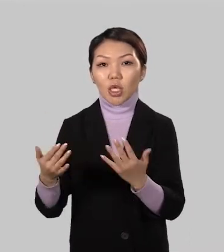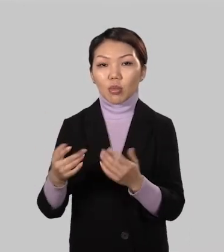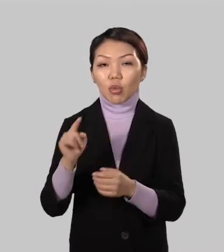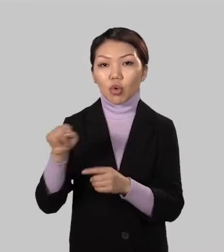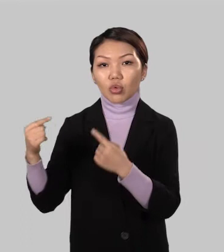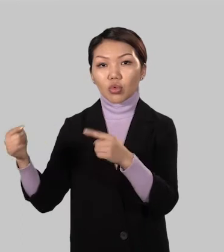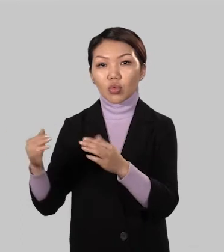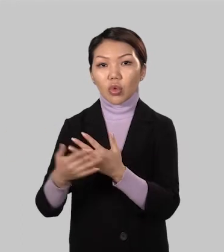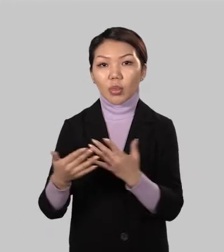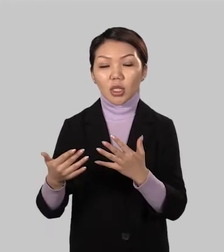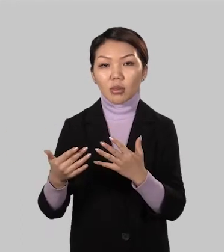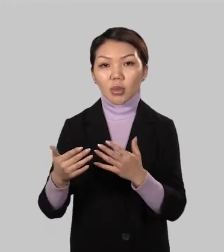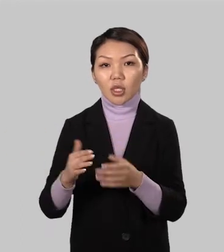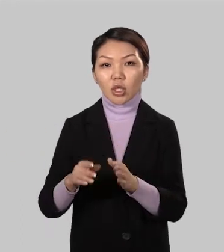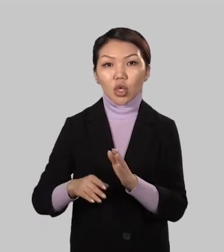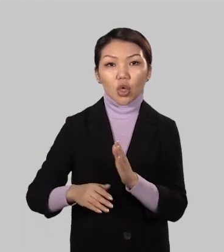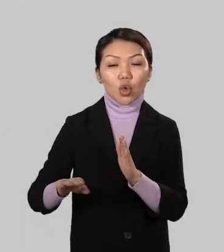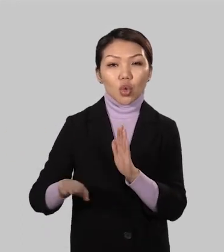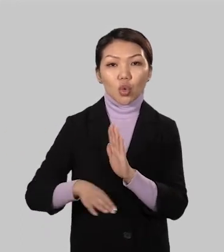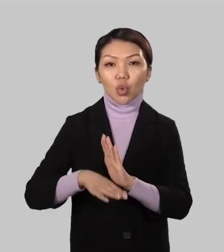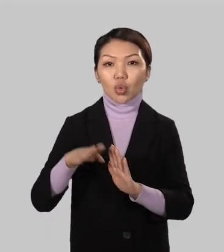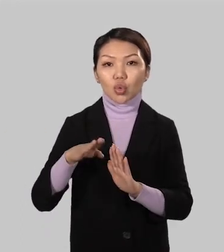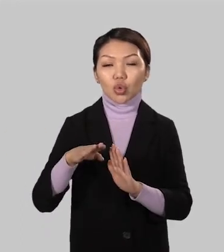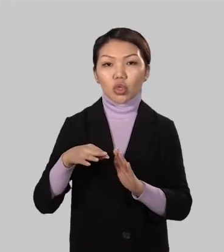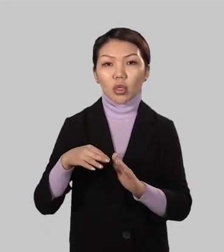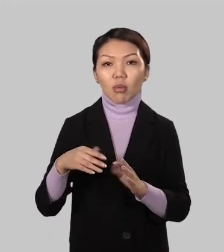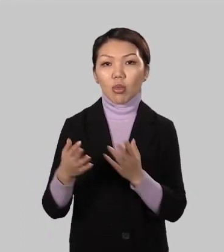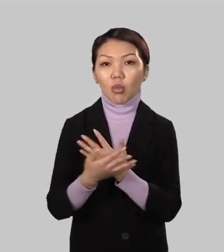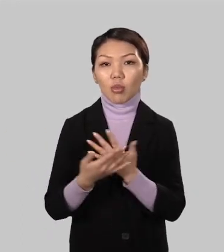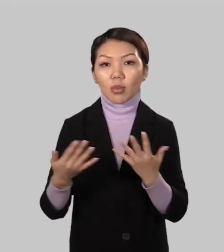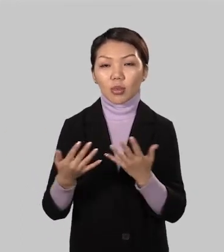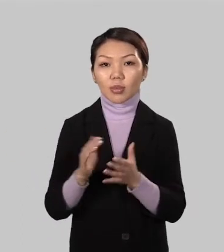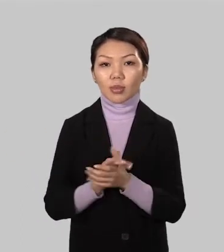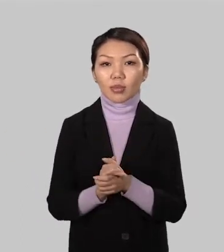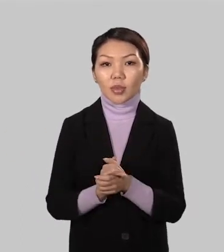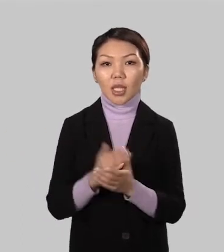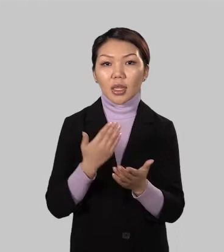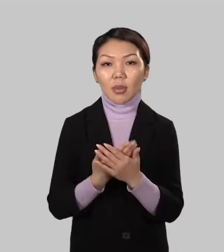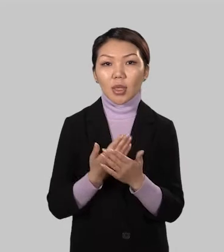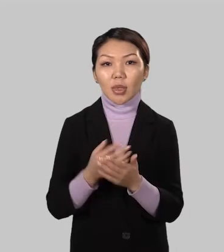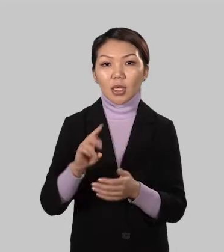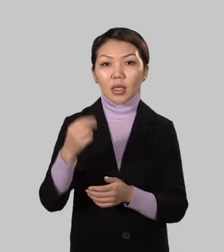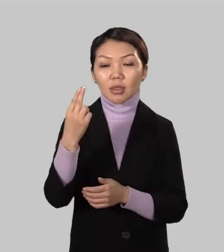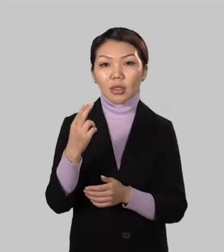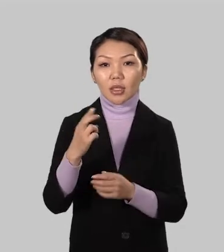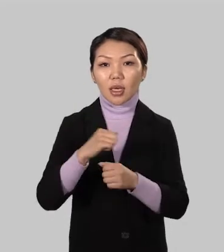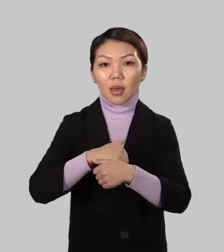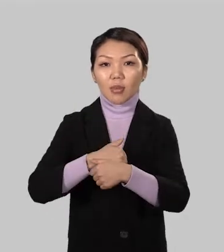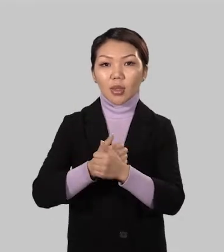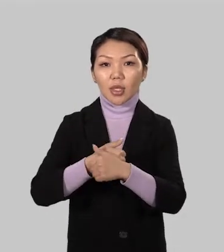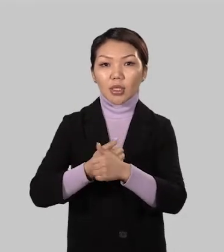превосходит остальные предметы по какому-либо признаку например национальная